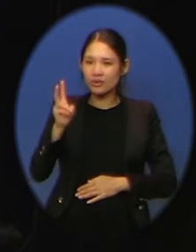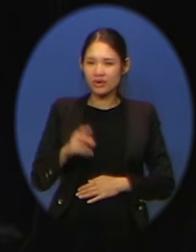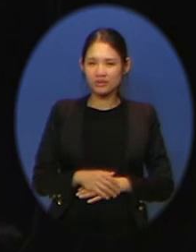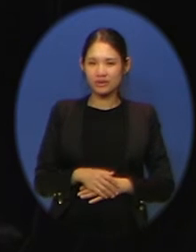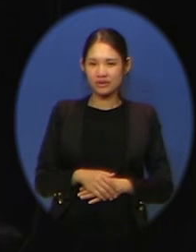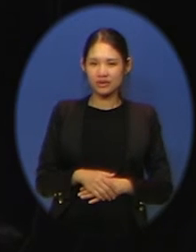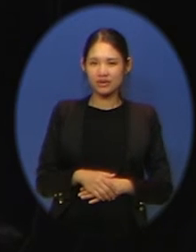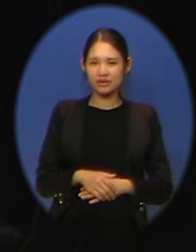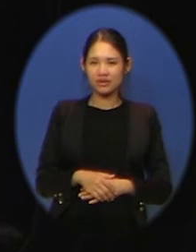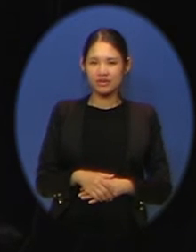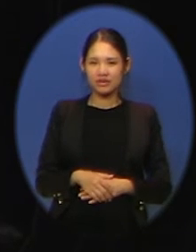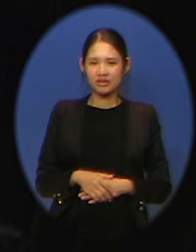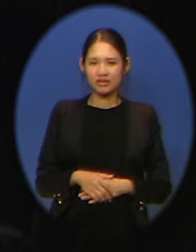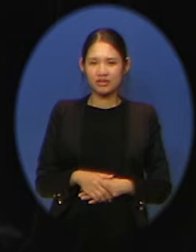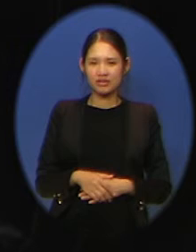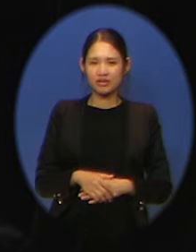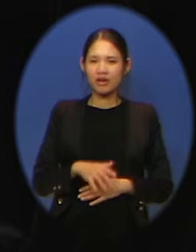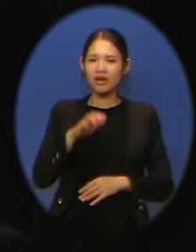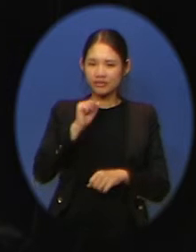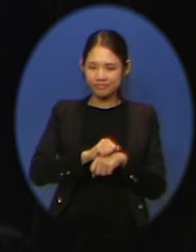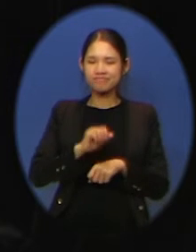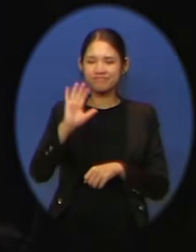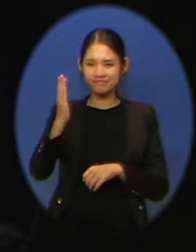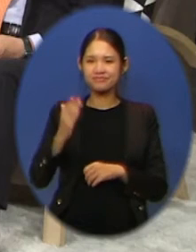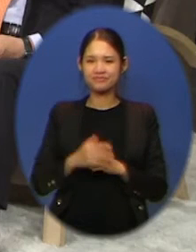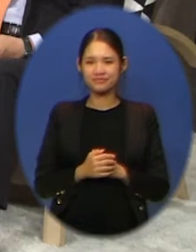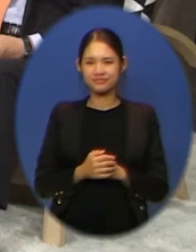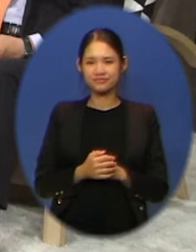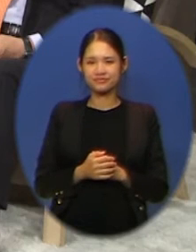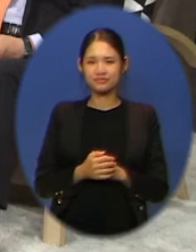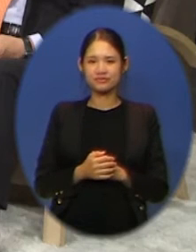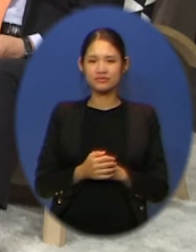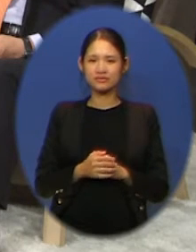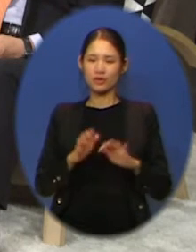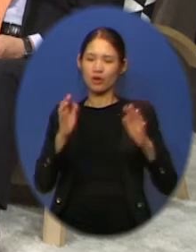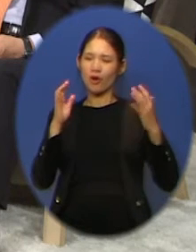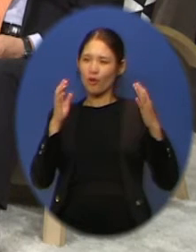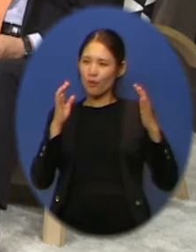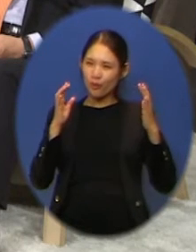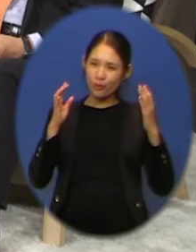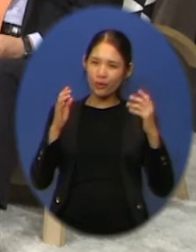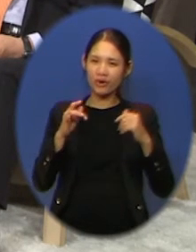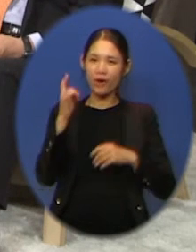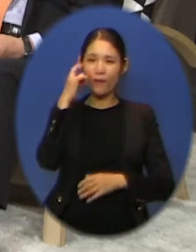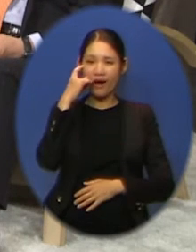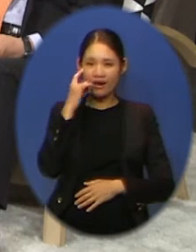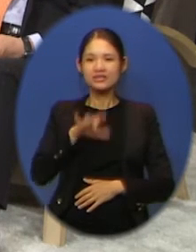유학생이 처음이래요. 잘 됐다. 네. 환영이 대단했어요. 처음이니까.